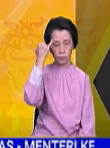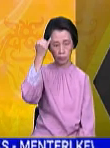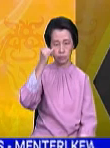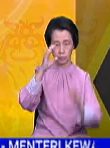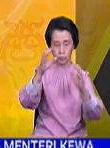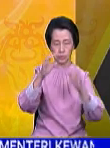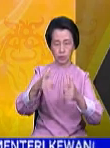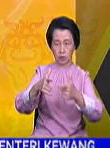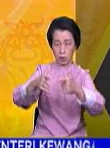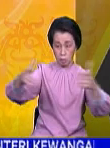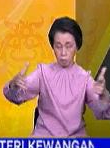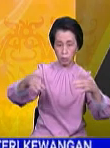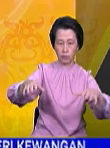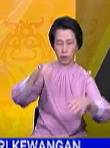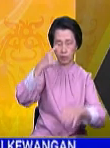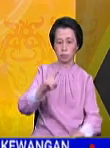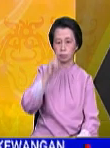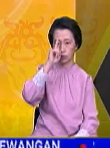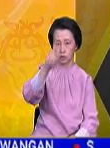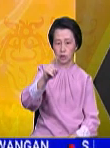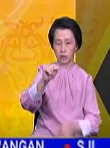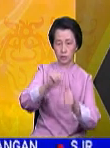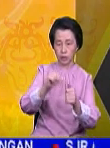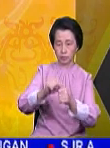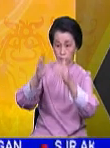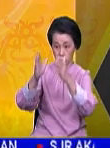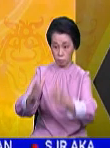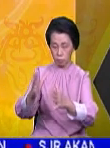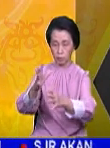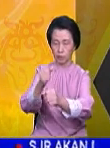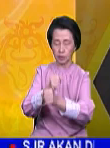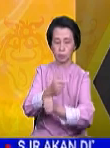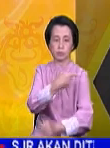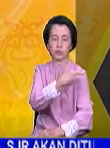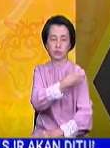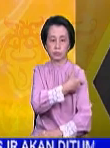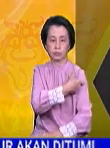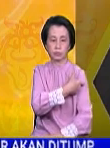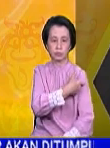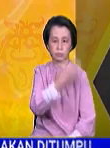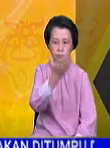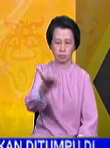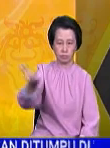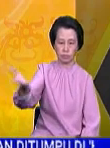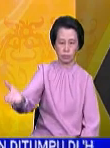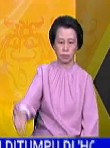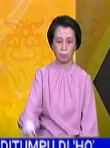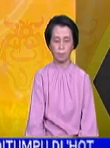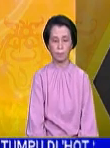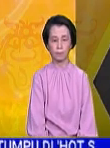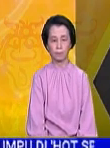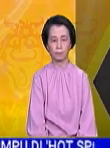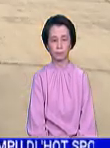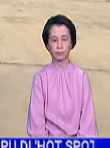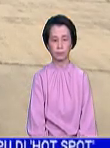secara meluas ini dibuat bagi memastikan setiap penduduk mendapat suntikan vaksin mereka.